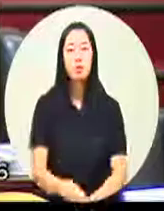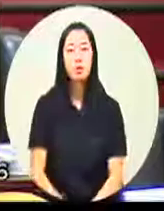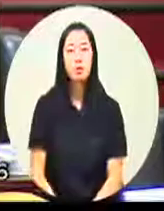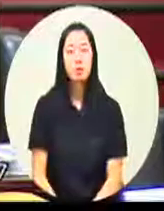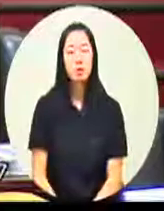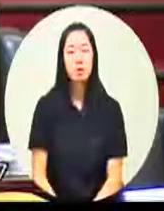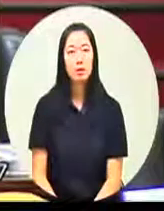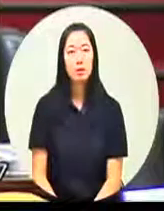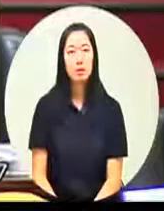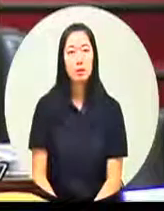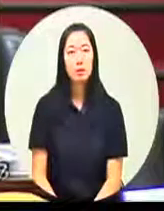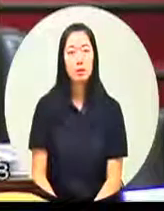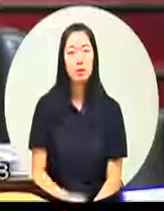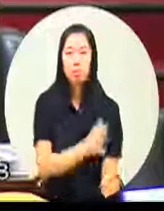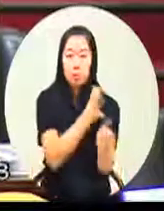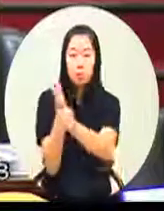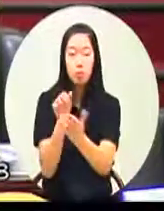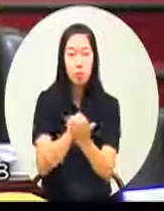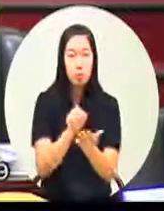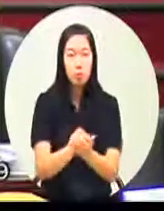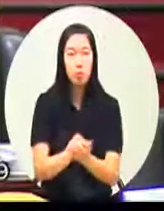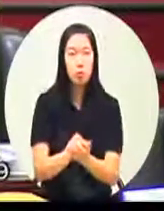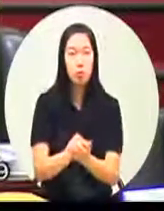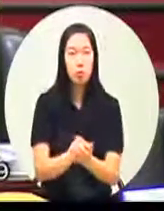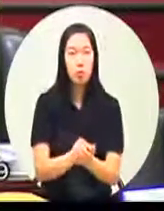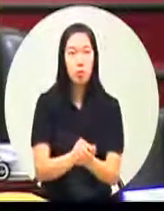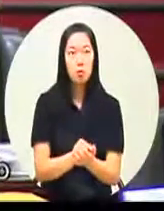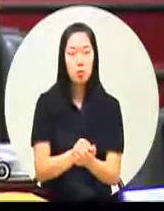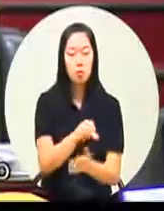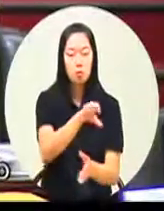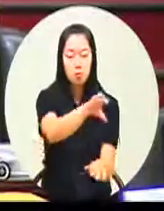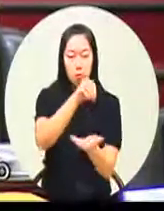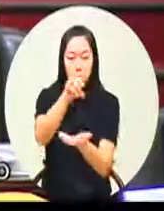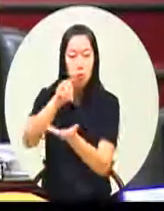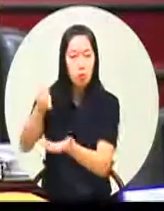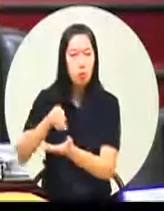做。问卷调查抽样是非常重要，